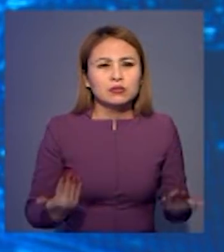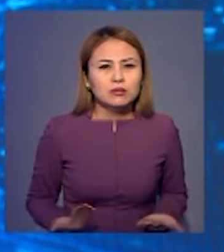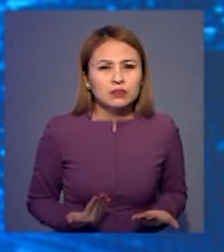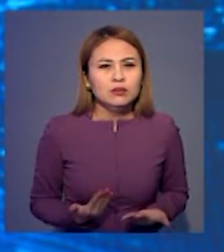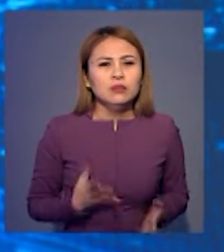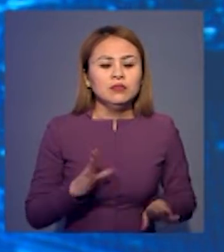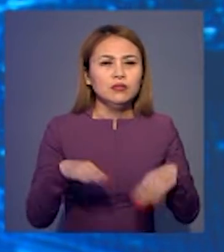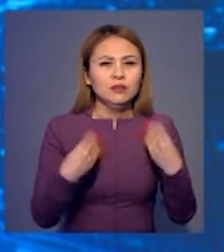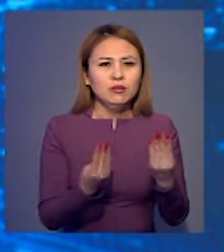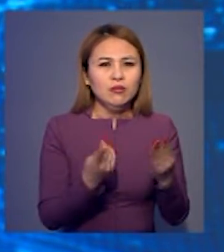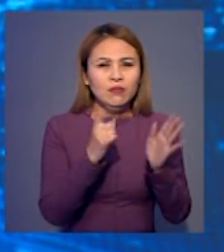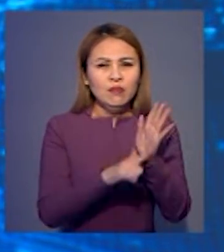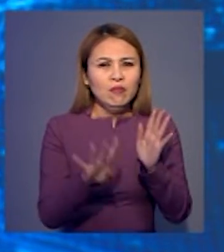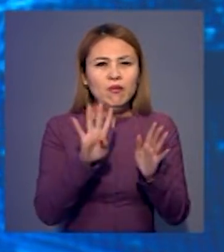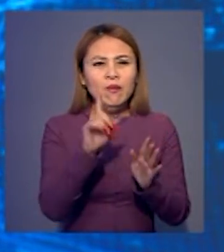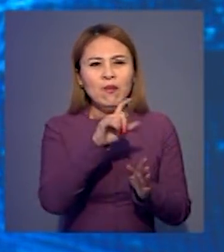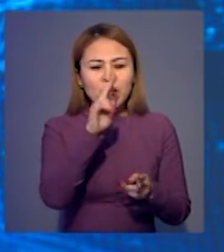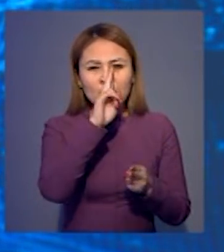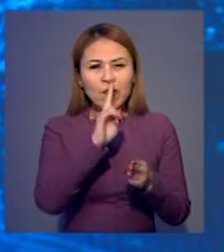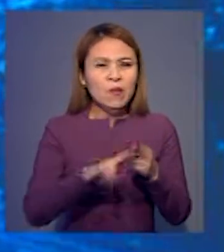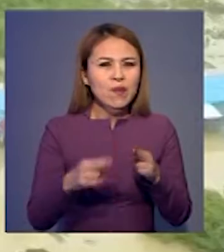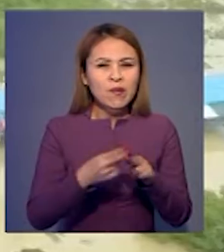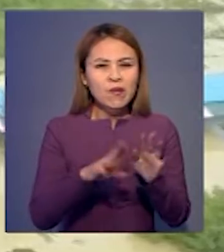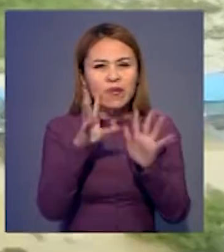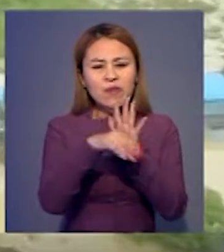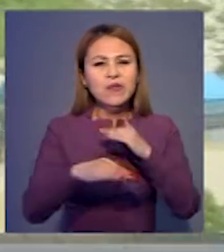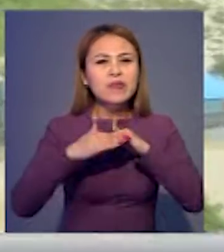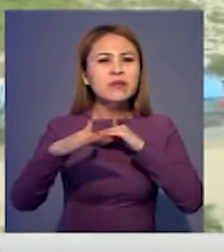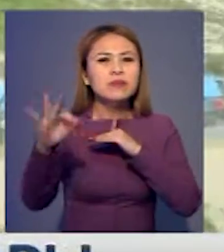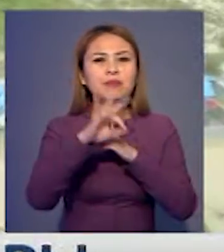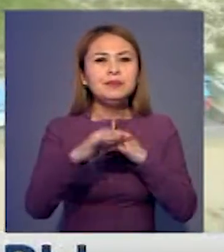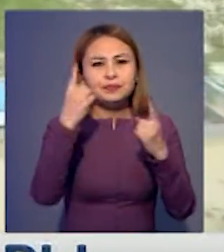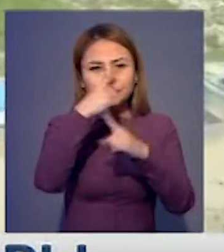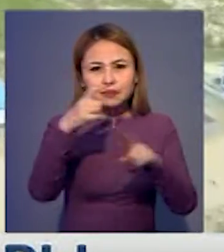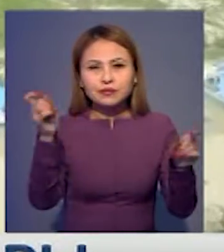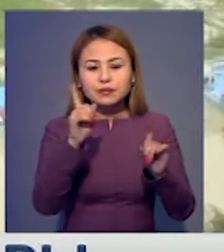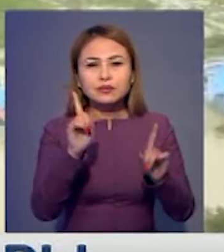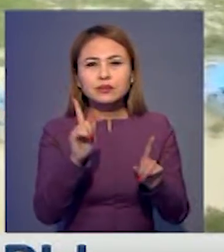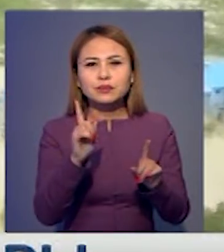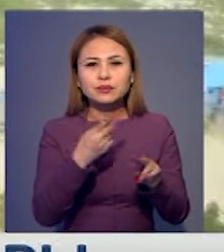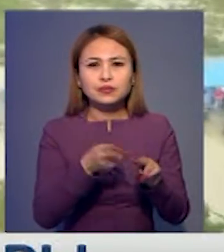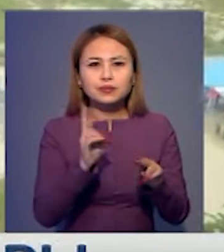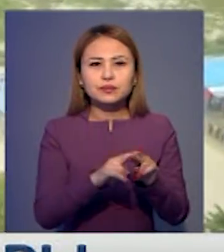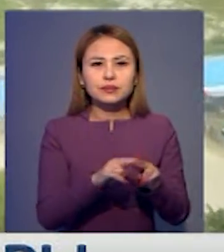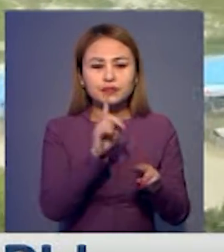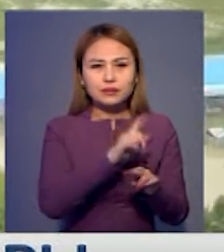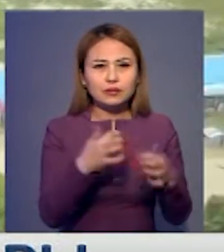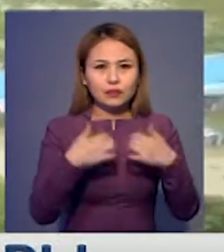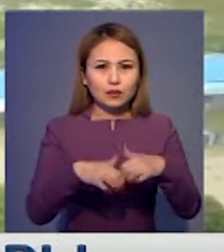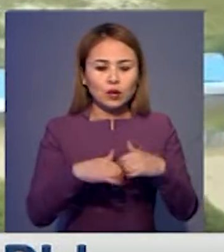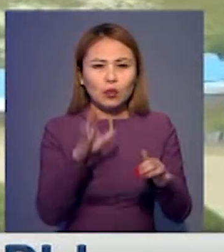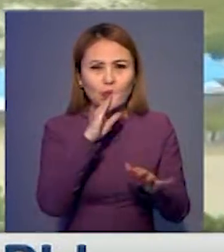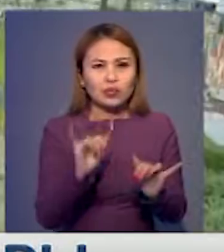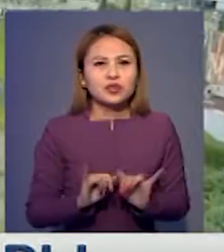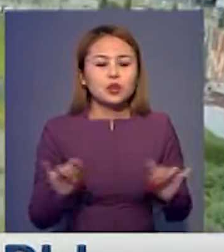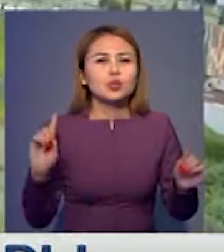зардап шеккен, ал 74 адам із-түзсіз жоғалғандардың қатарында. Жергілікті биліктің мәлімдеуінше құрбан болғандардың саны артуы